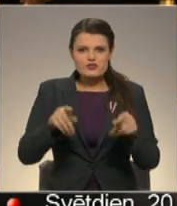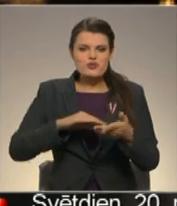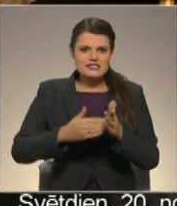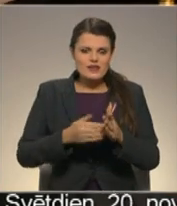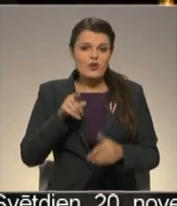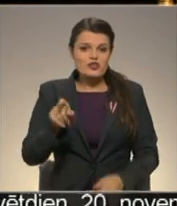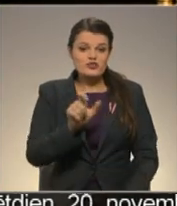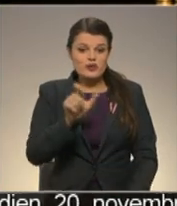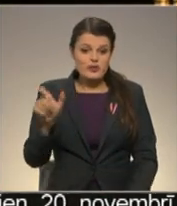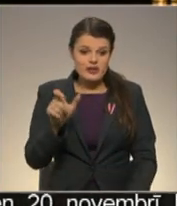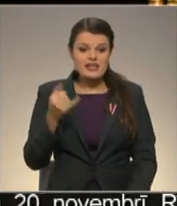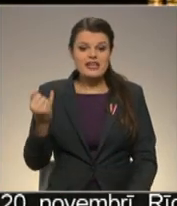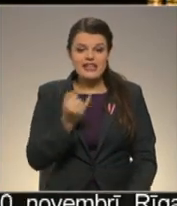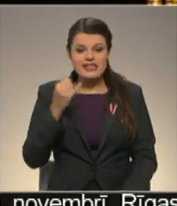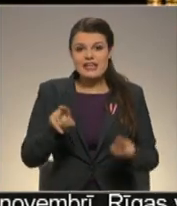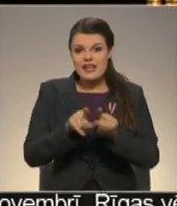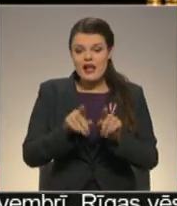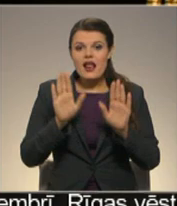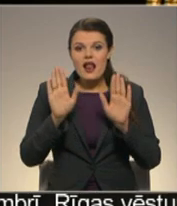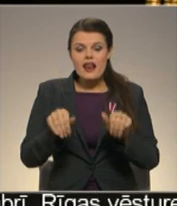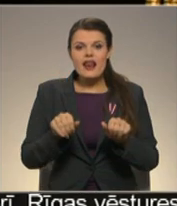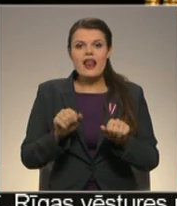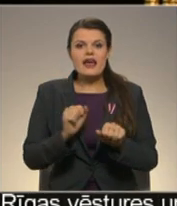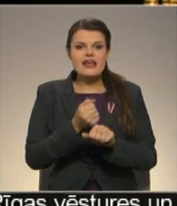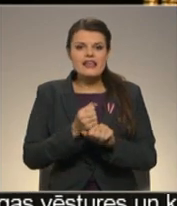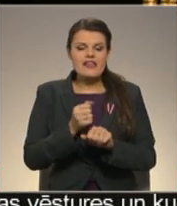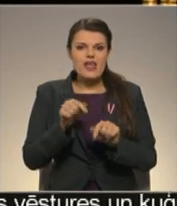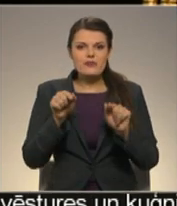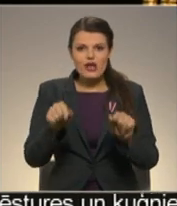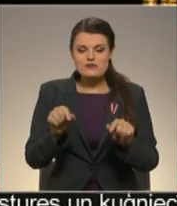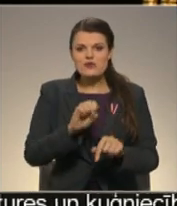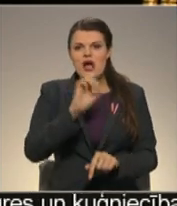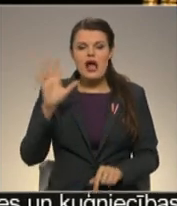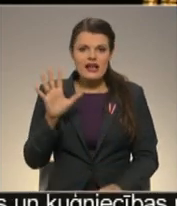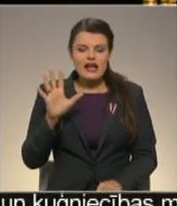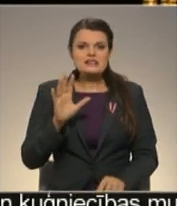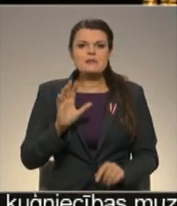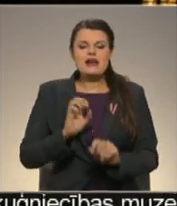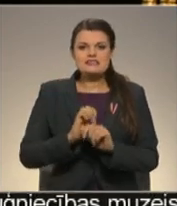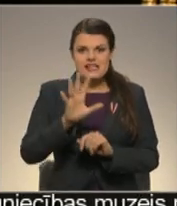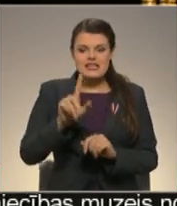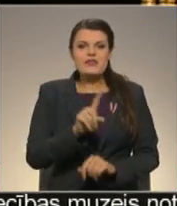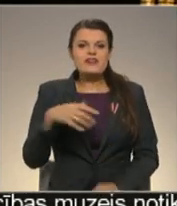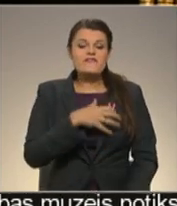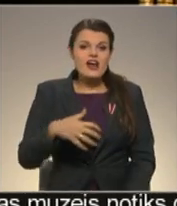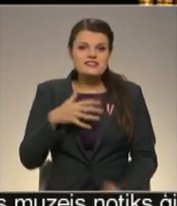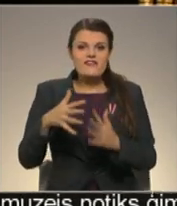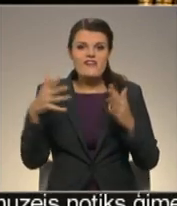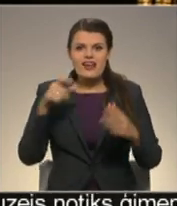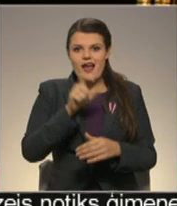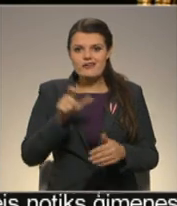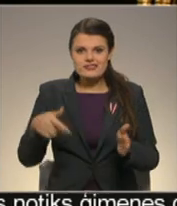mirkli. Interesanti arī, ka, lai iedarbinātu šo gaismas instalāciju, ir vajadzīga vairāku